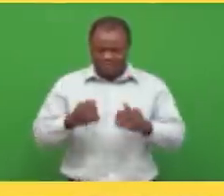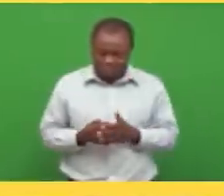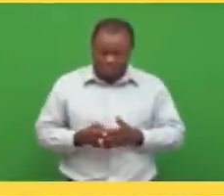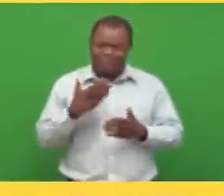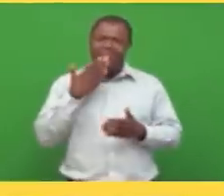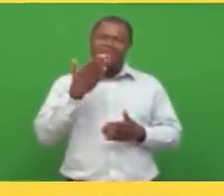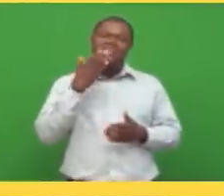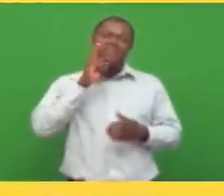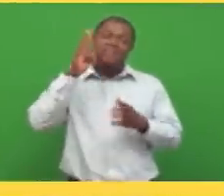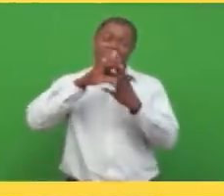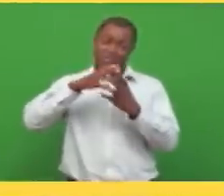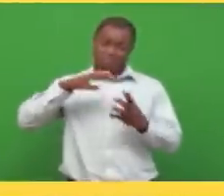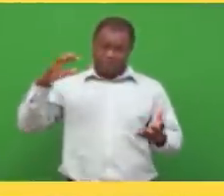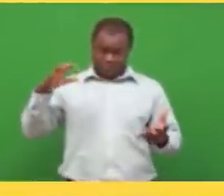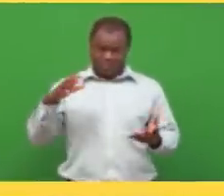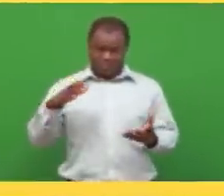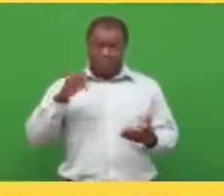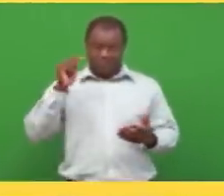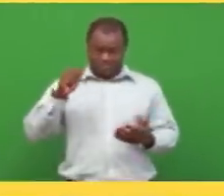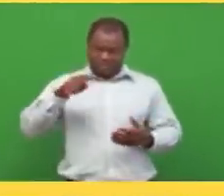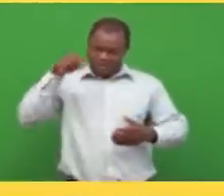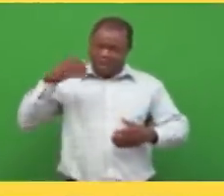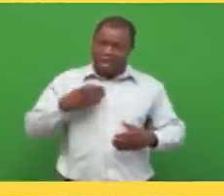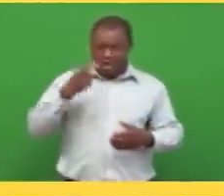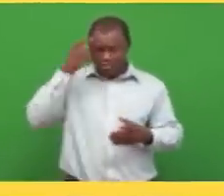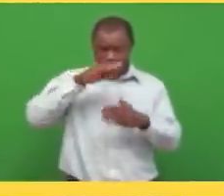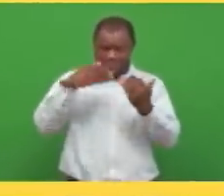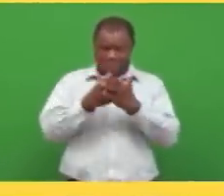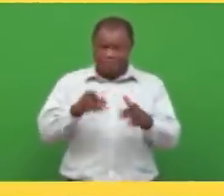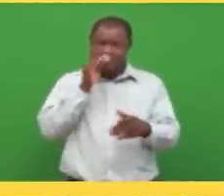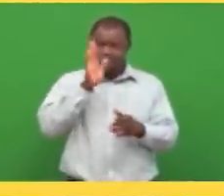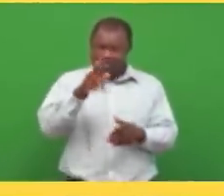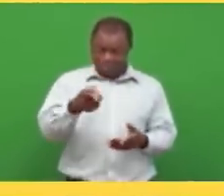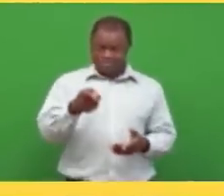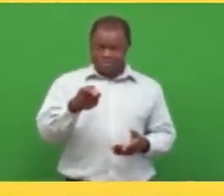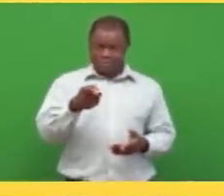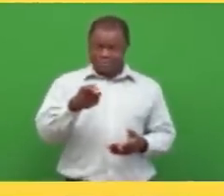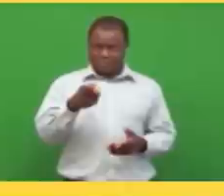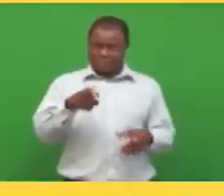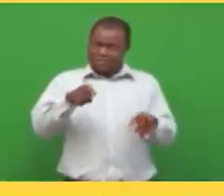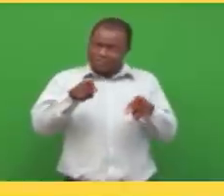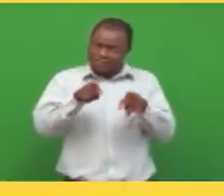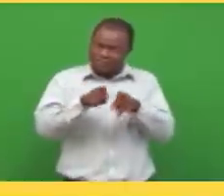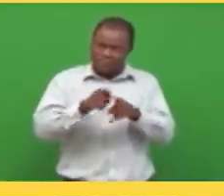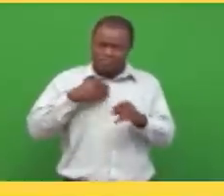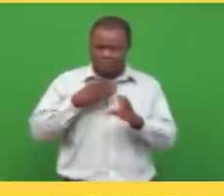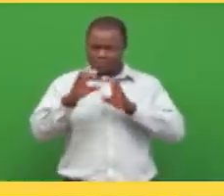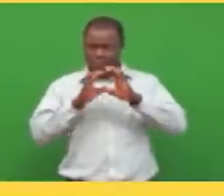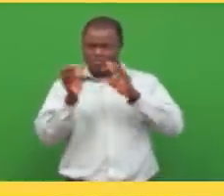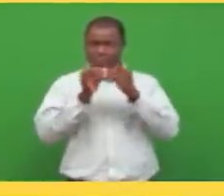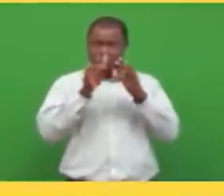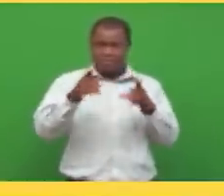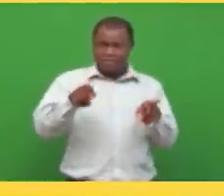Maita henyu vadikani. Ndoziva kuti nyaya iri pano chikurura majasi. Nokuti zvatiri kutandadzana nemi izvazvi, pane dzimwe